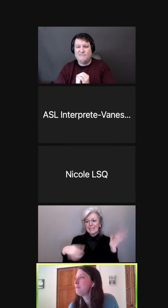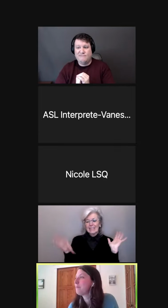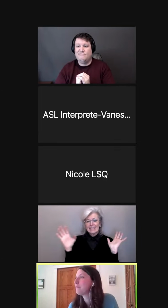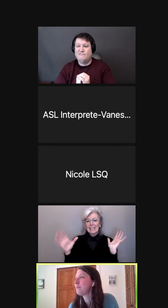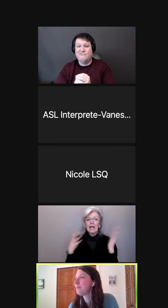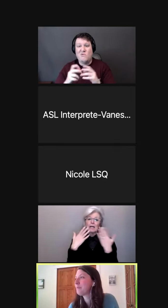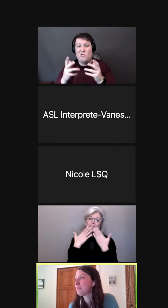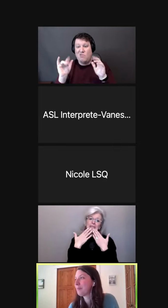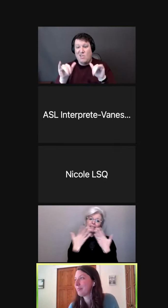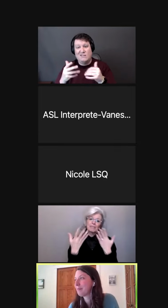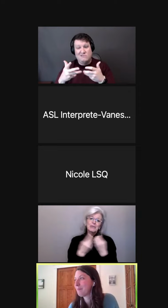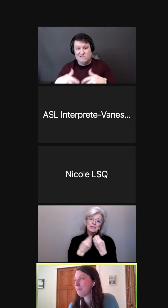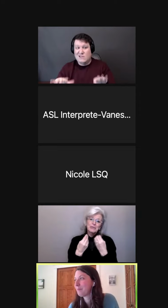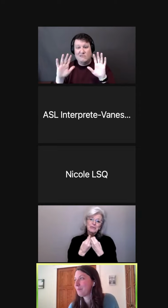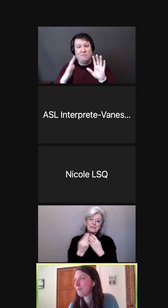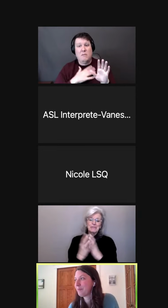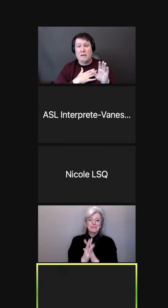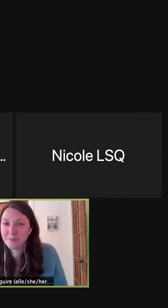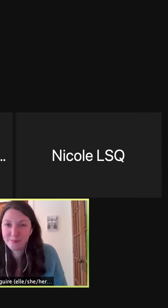beaucoup.